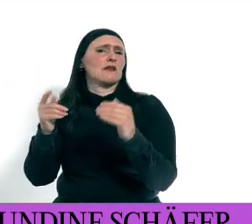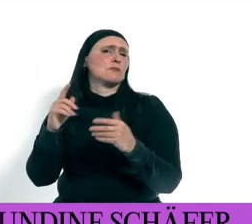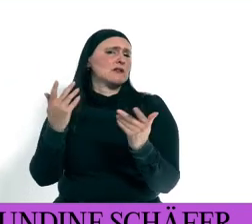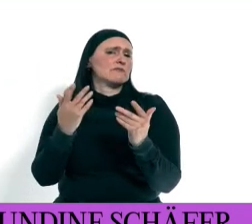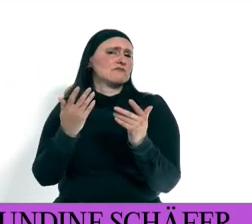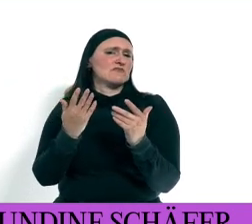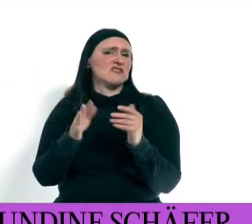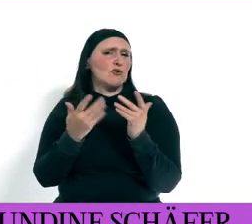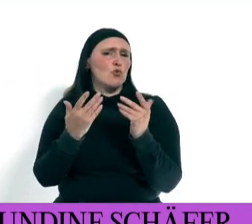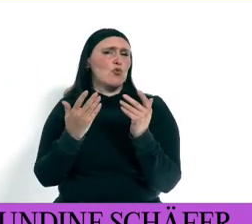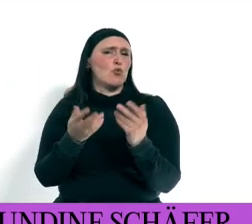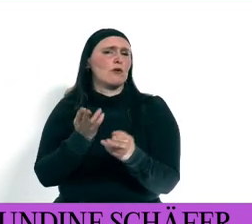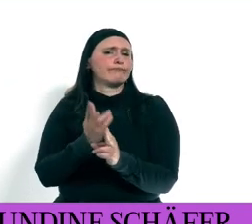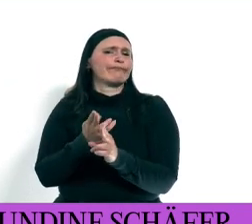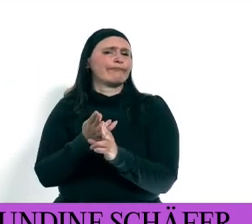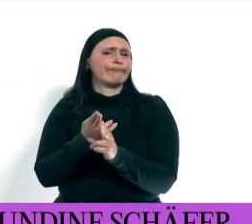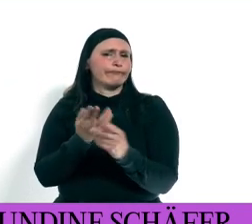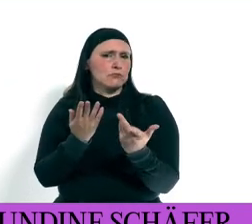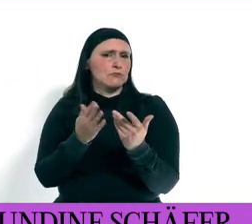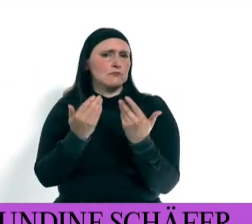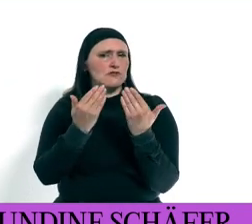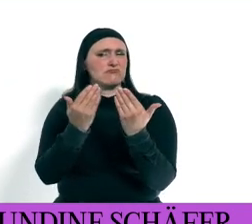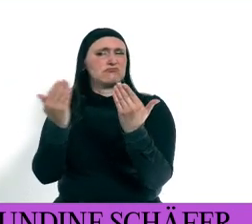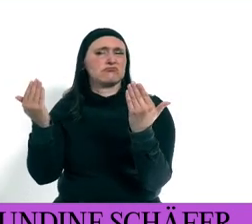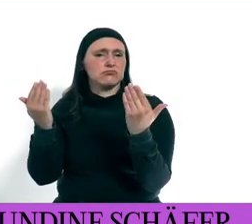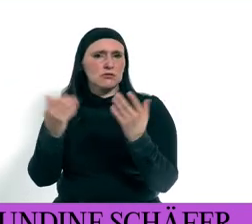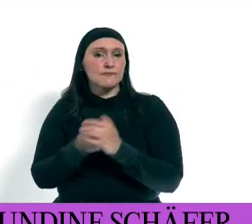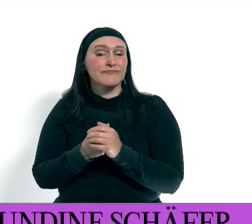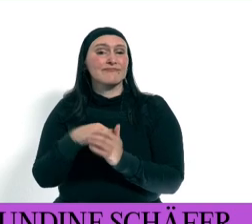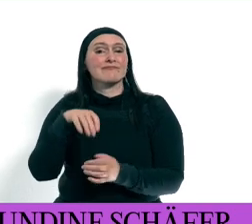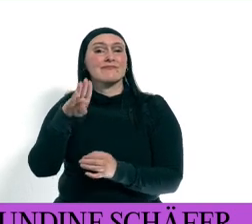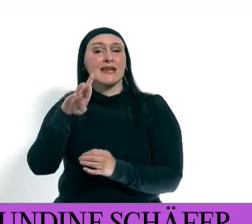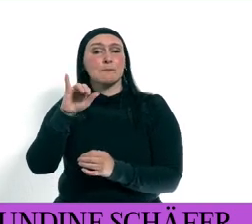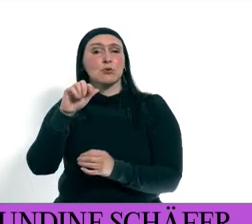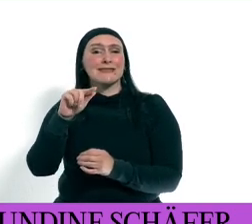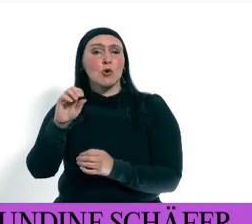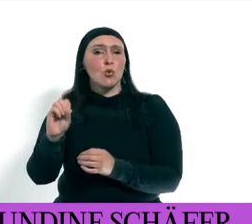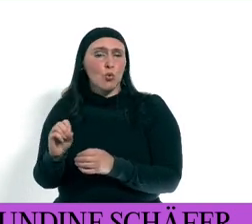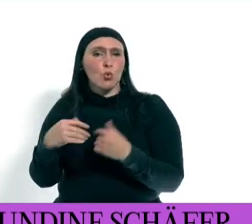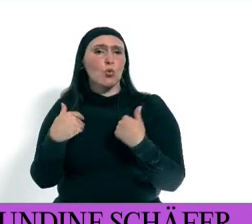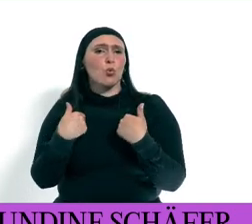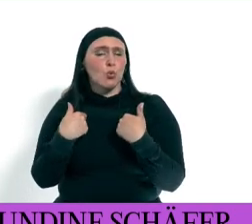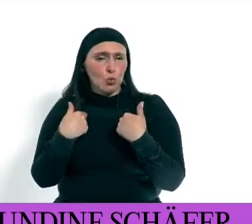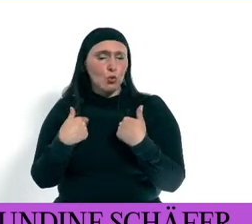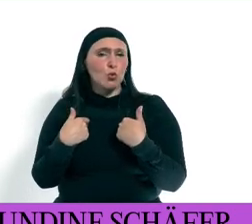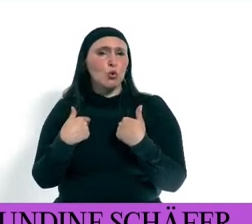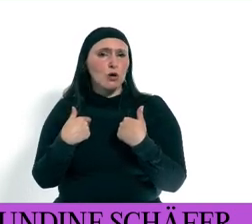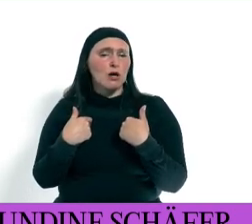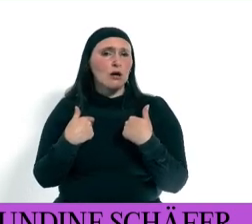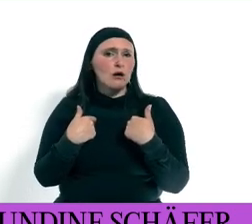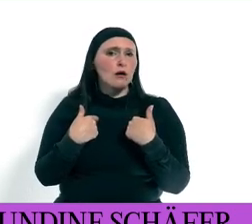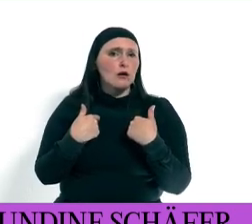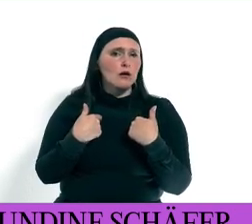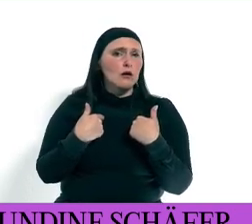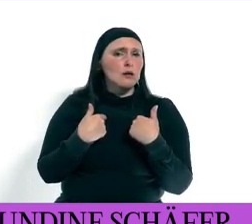zusammenbringen. So, that Vito, I think it's a, we give a little bite